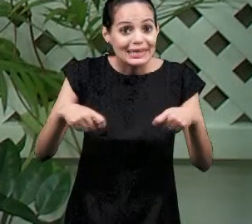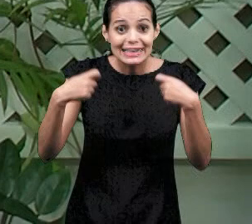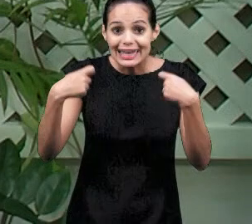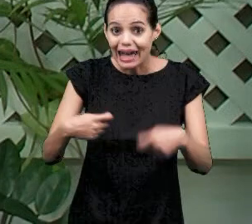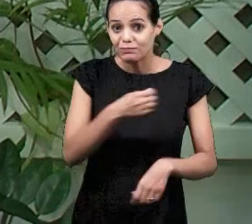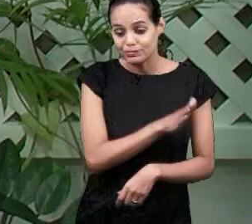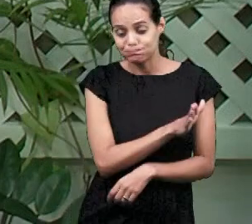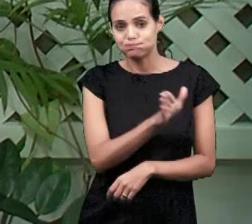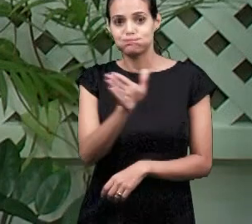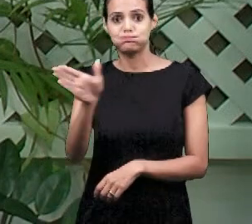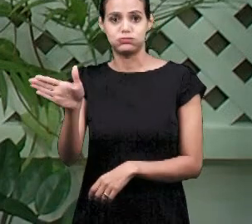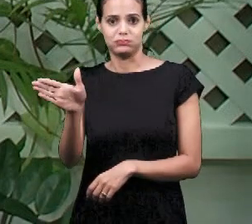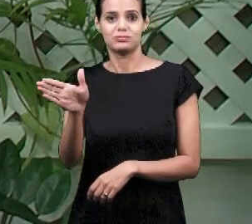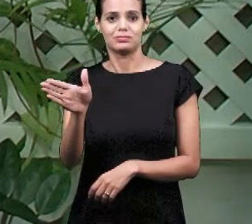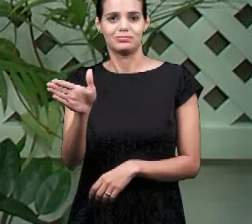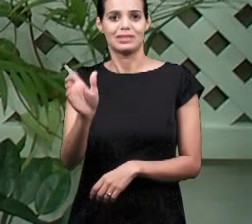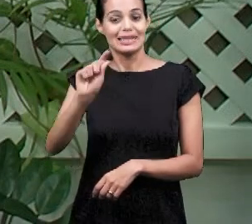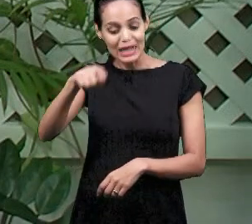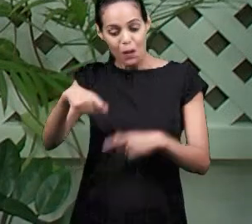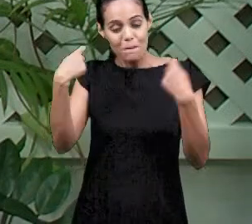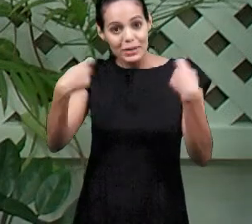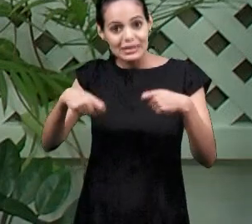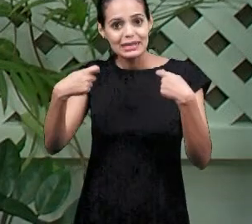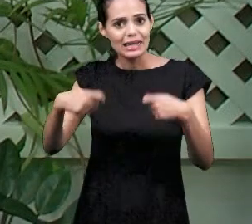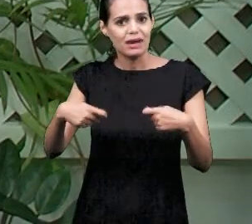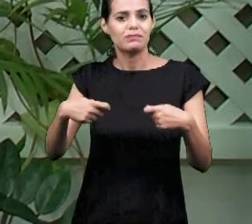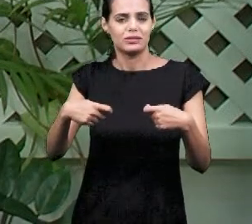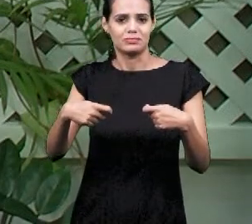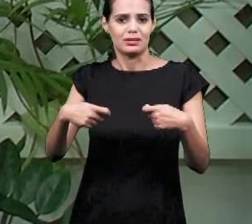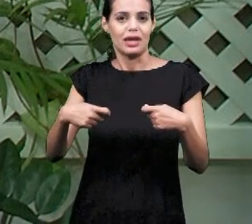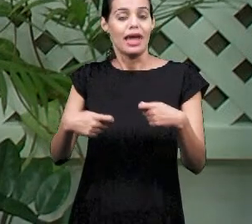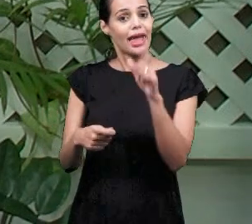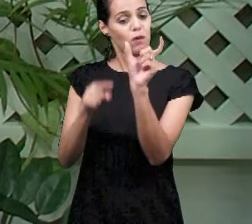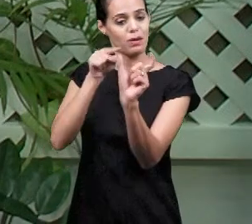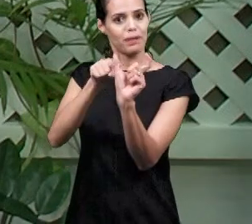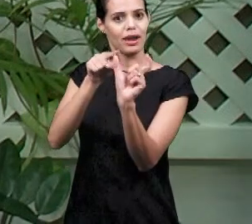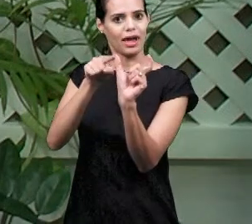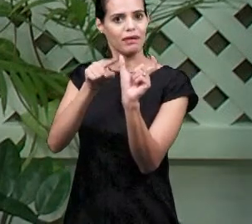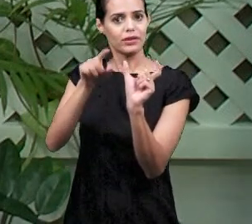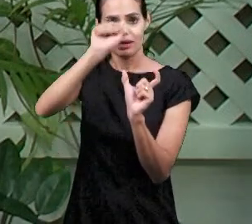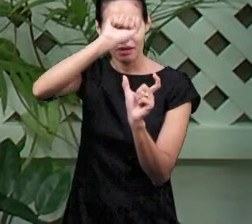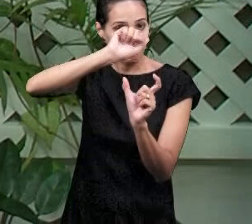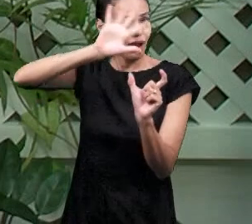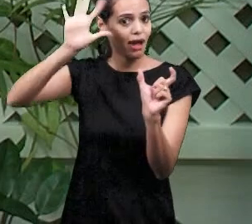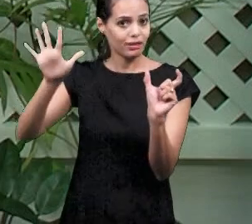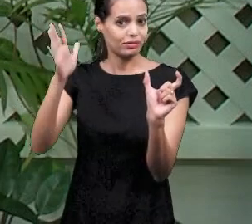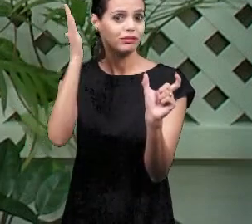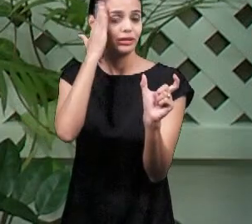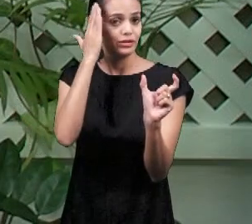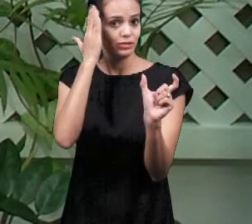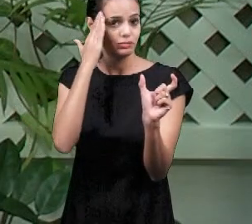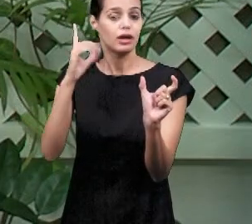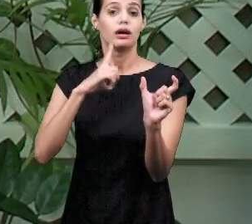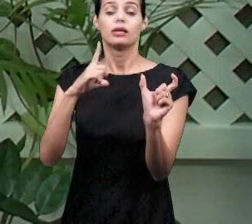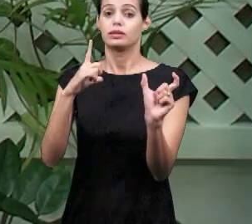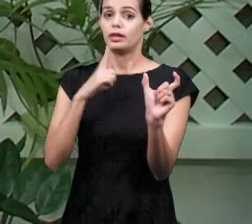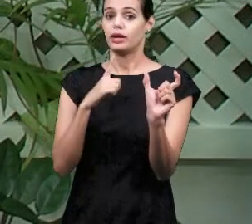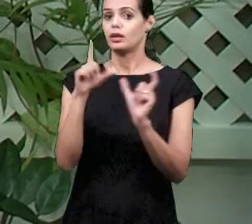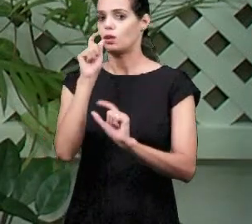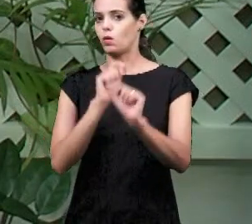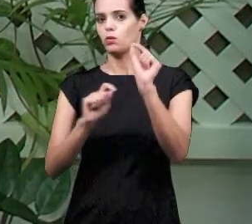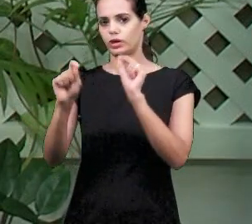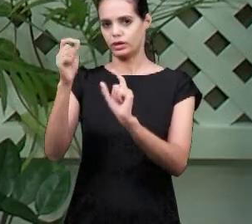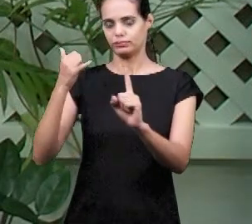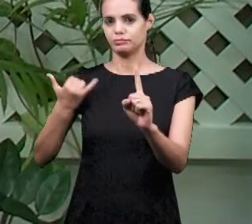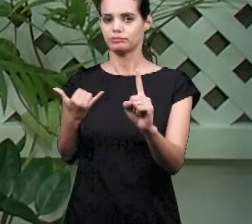Donc, les personnes veulent découvrir en devinant. Non, on ne va pas arriver. Bien évidemment que même